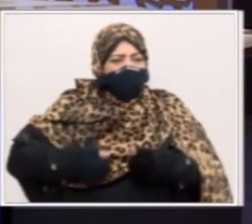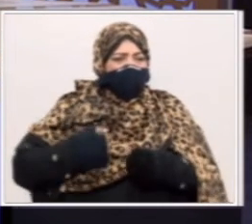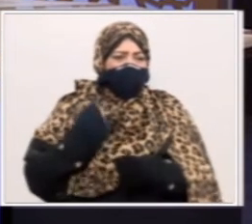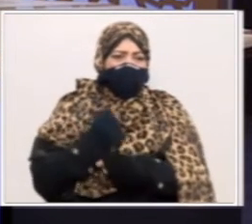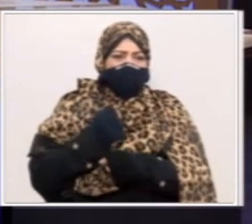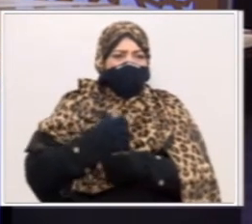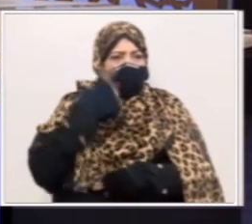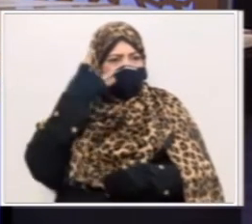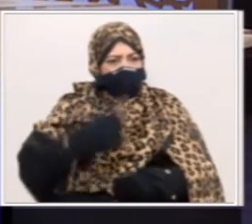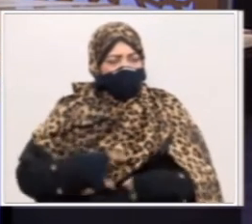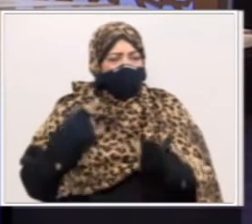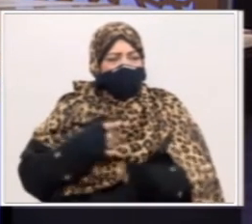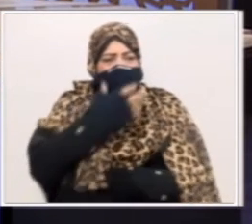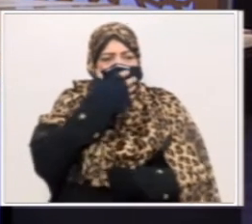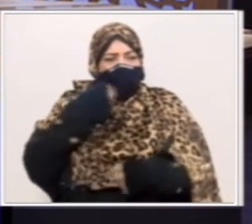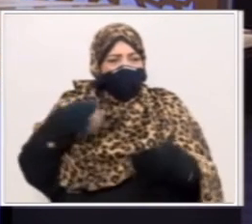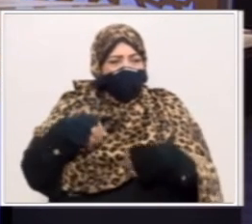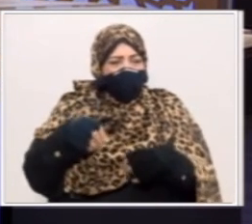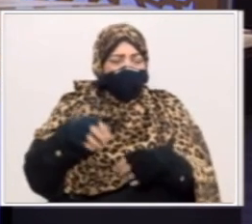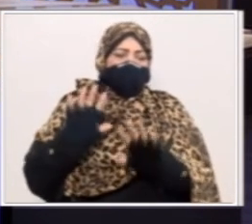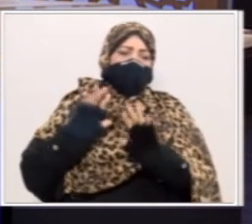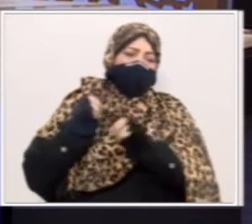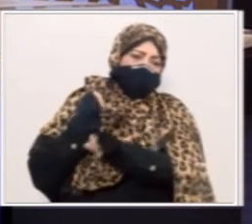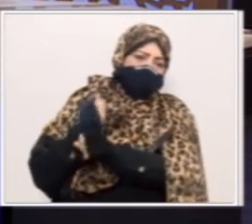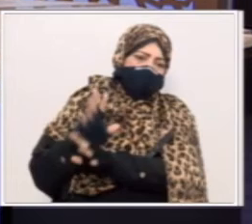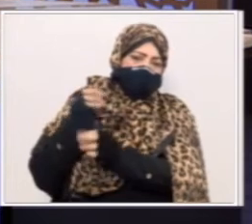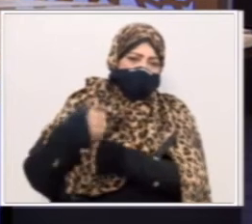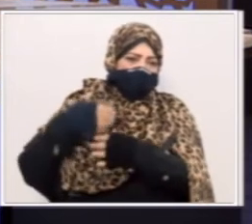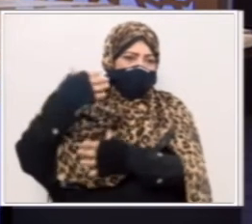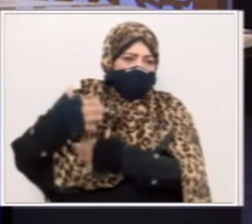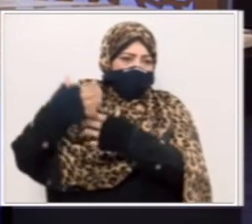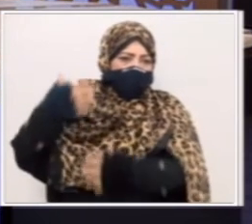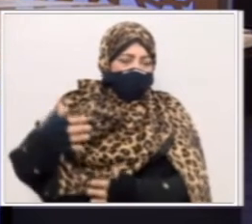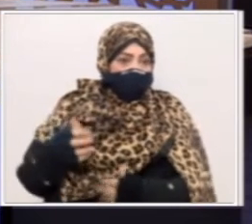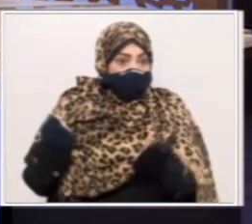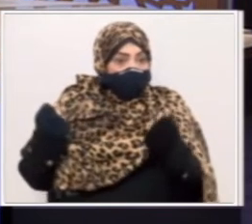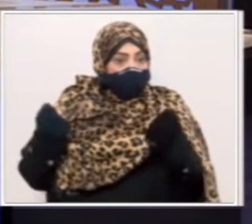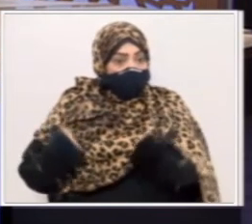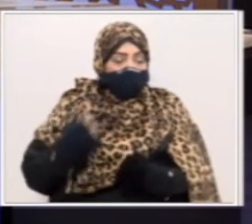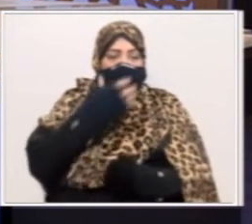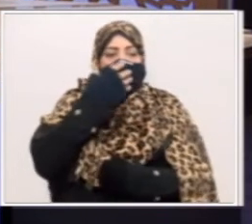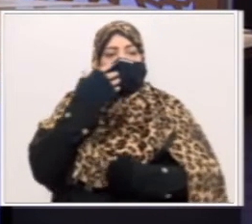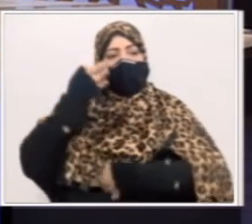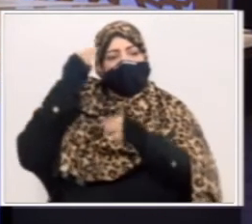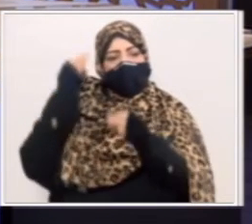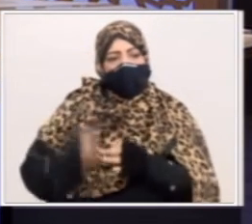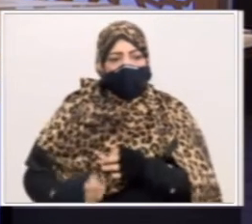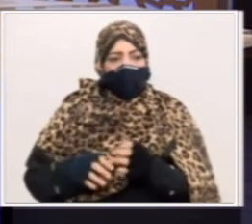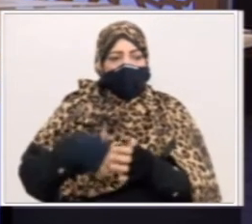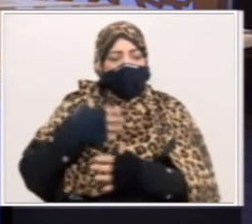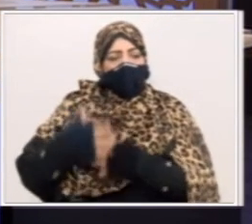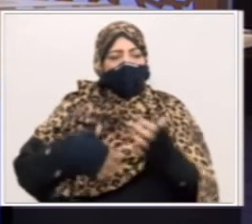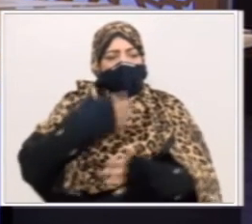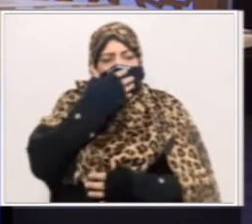اليومية وصحتك. ولو حتى تأخر حتى لبعد رمضان لبعده ما فيش بأس، لأن كان الذي حبسك يعني هذا الأمر